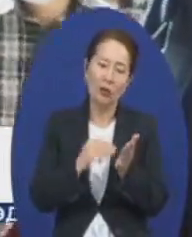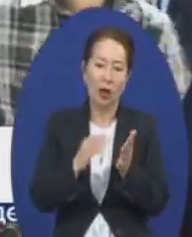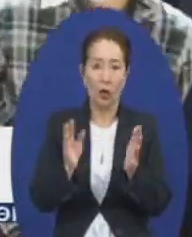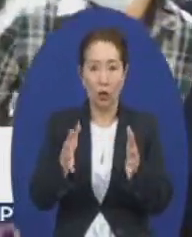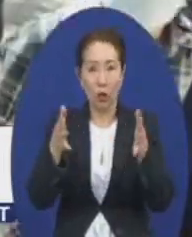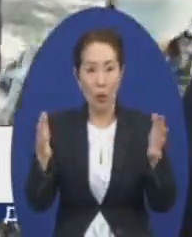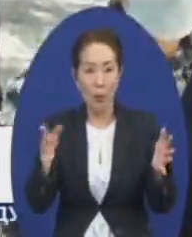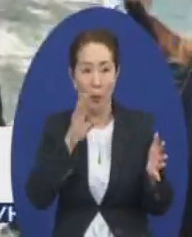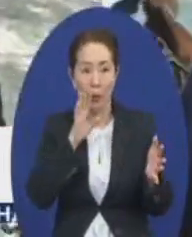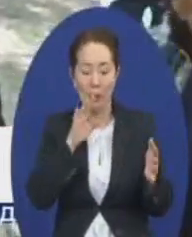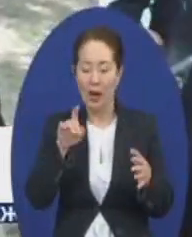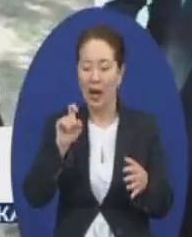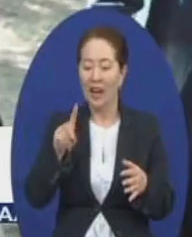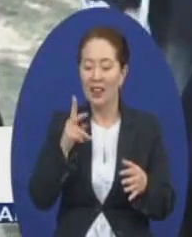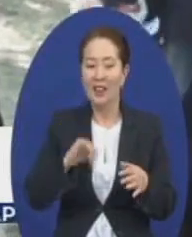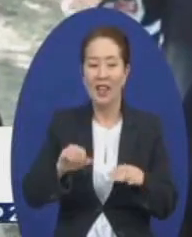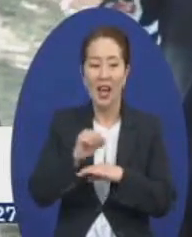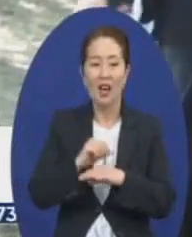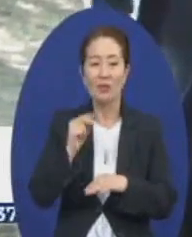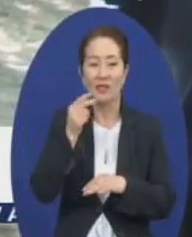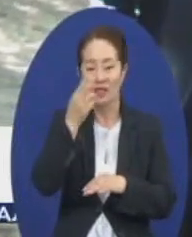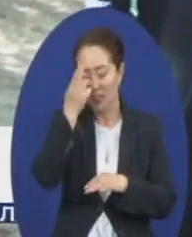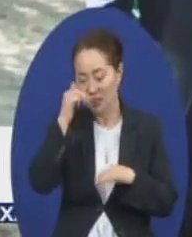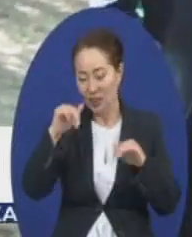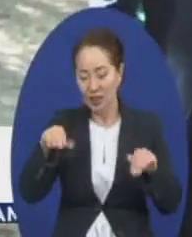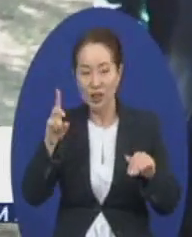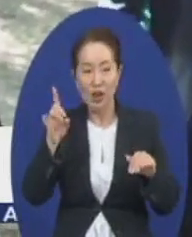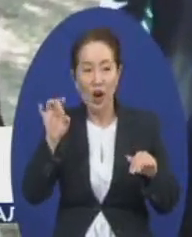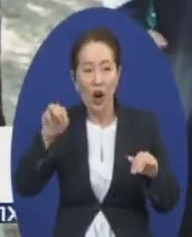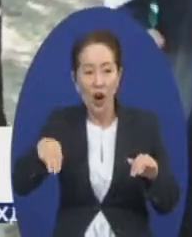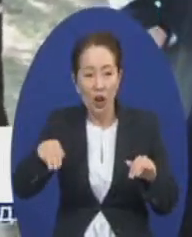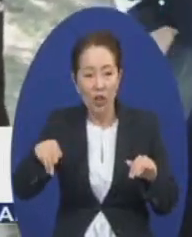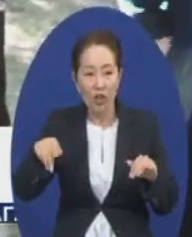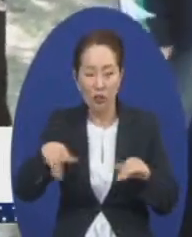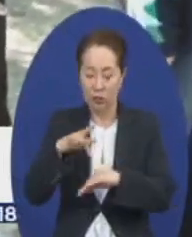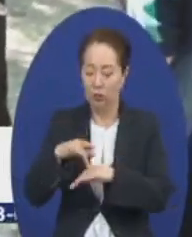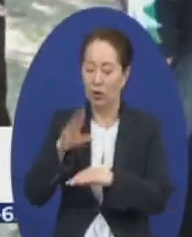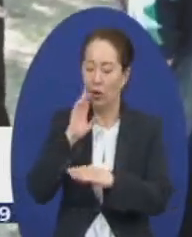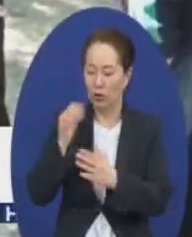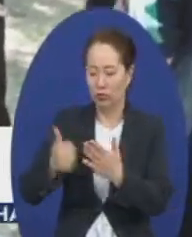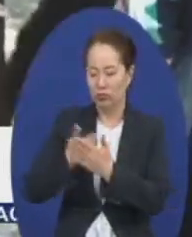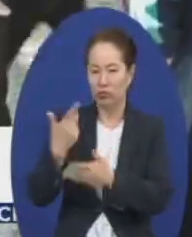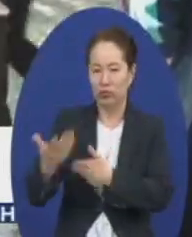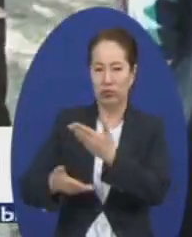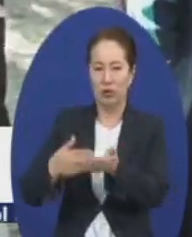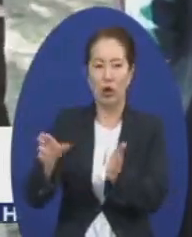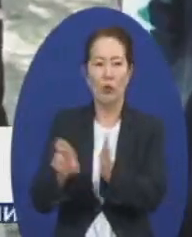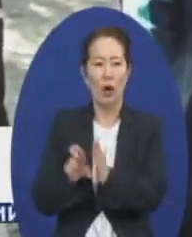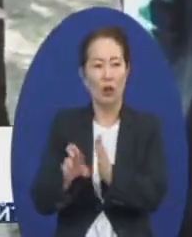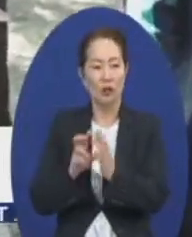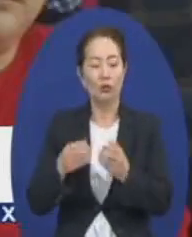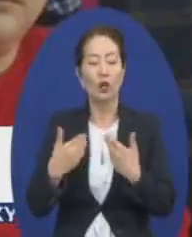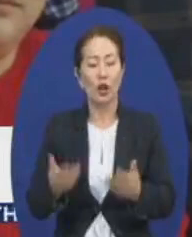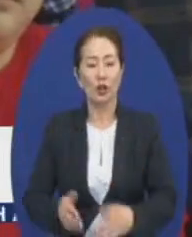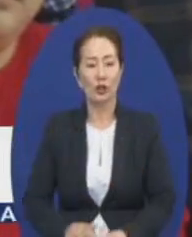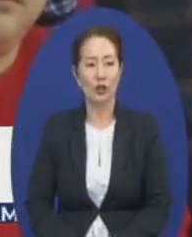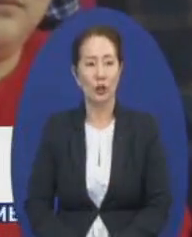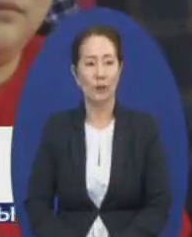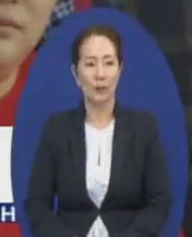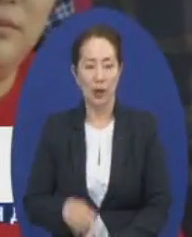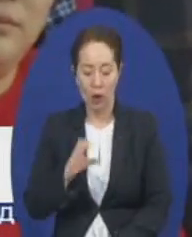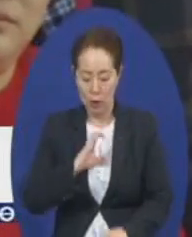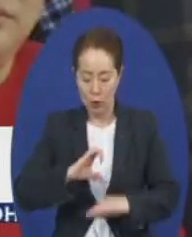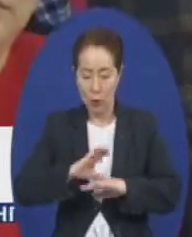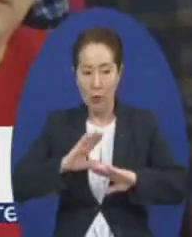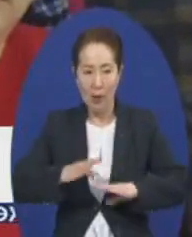одоо томруулж одоо Хинтэй аймаг Чингис хотынхаа одоо хүнсний хангамжид одоо голлох үүргийг гүйцэтгэх боломжийг бас олгож